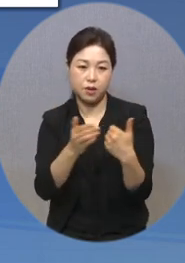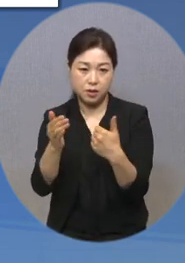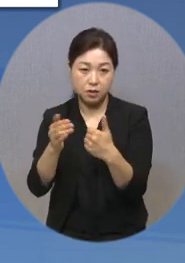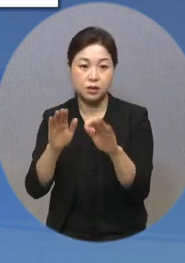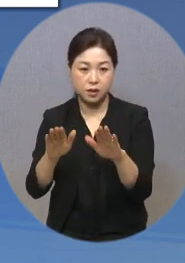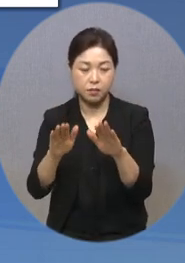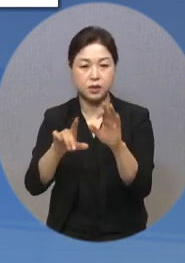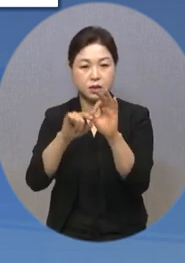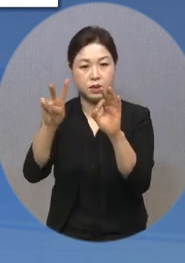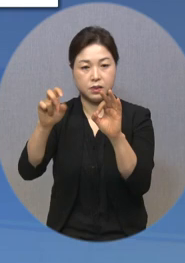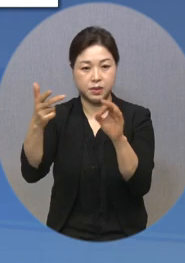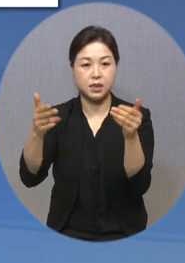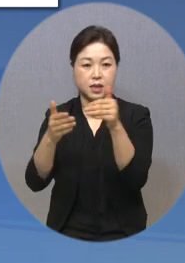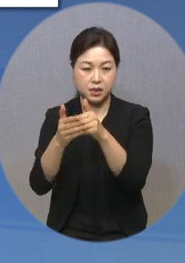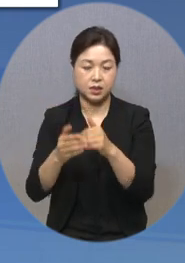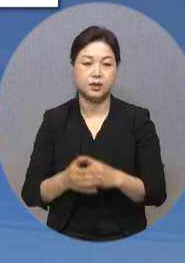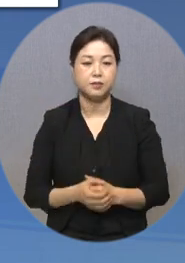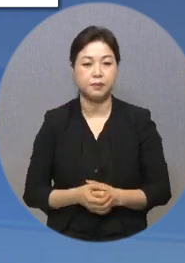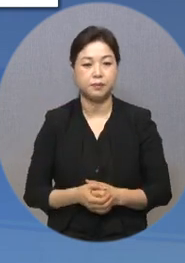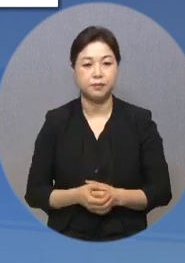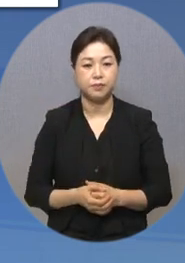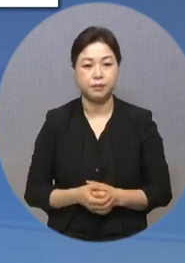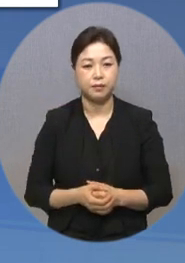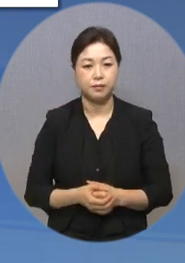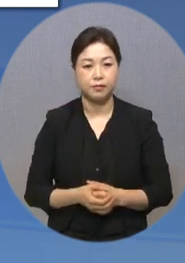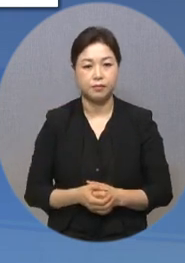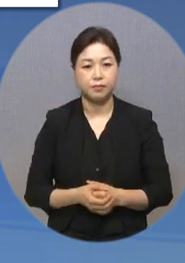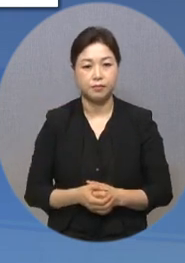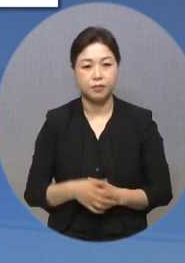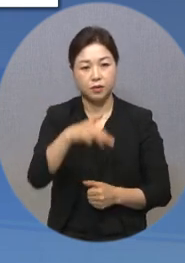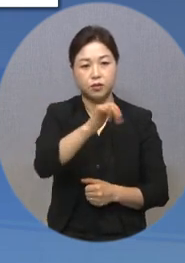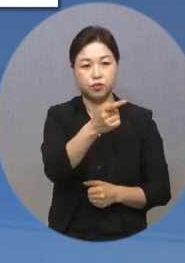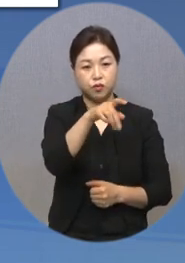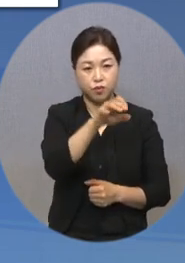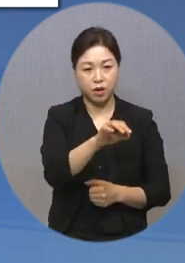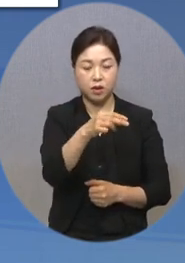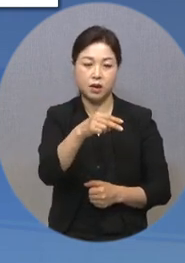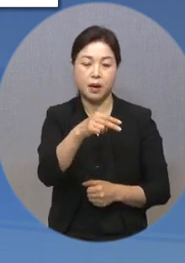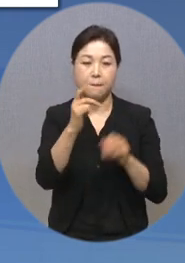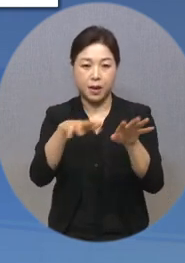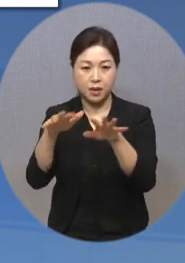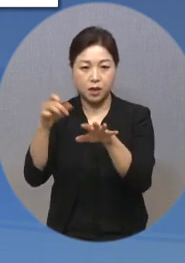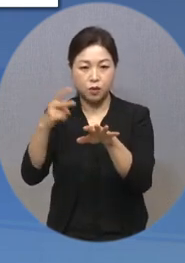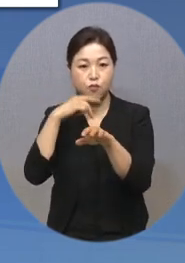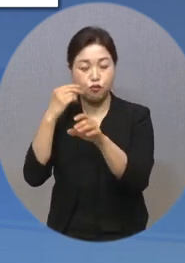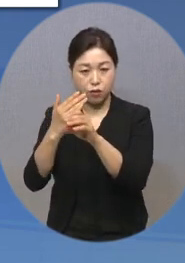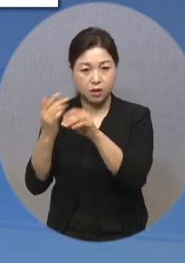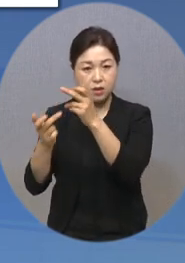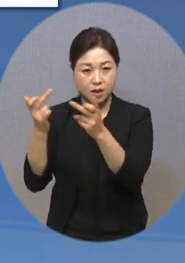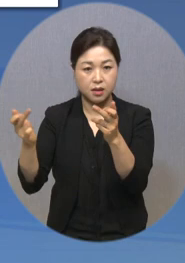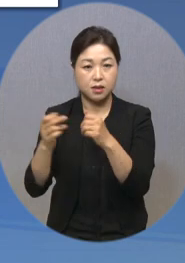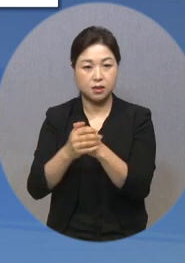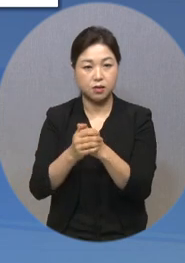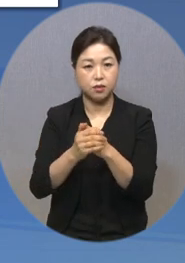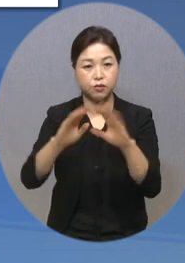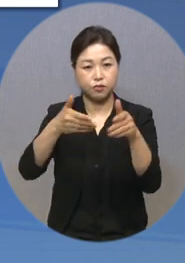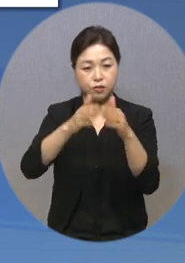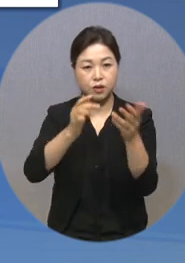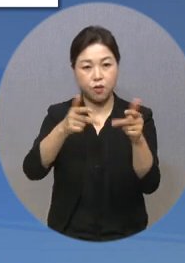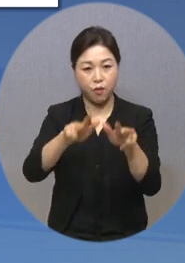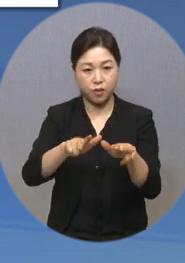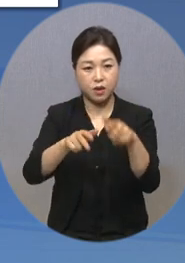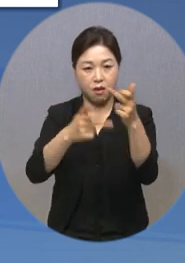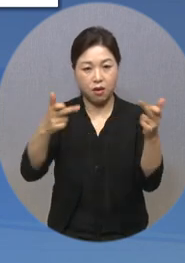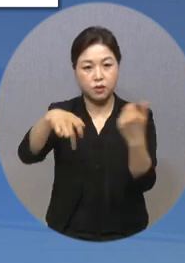10월 27일 까지 운영됩니다 주 황산과 다 도매상 인 구 깐 산에서는 각 국립공원 의 다연